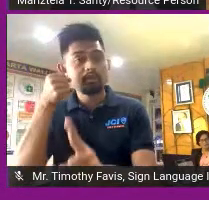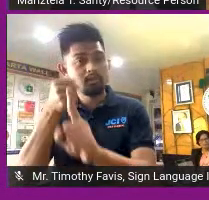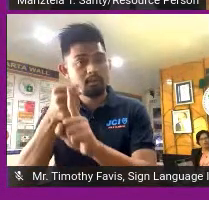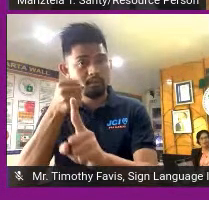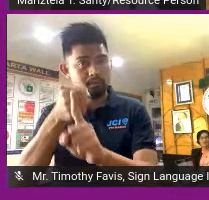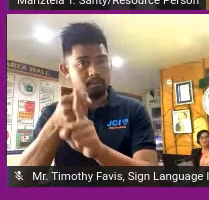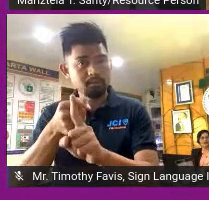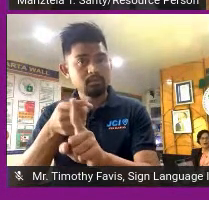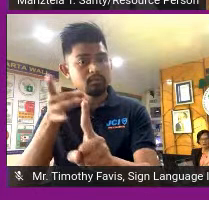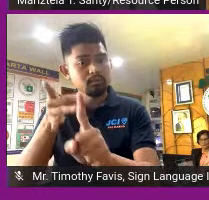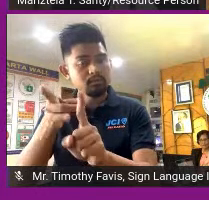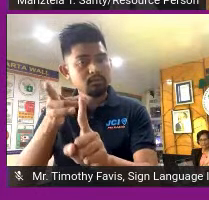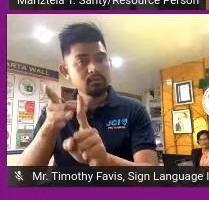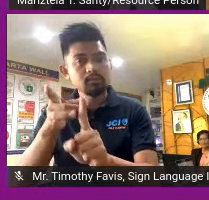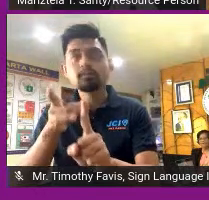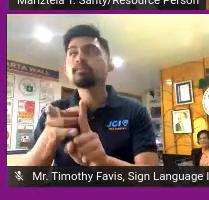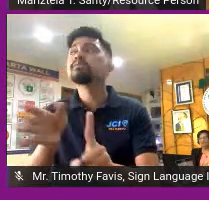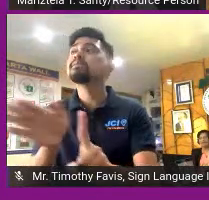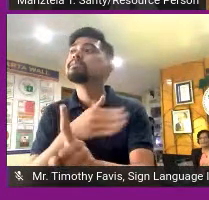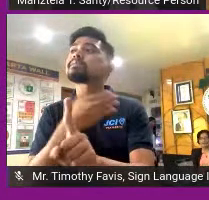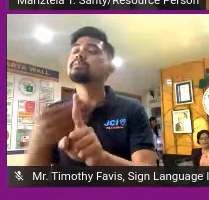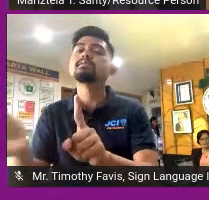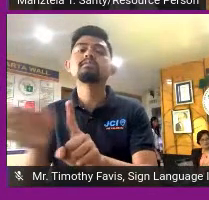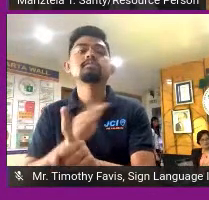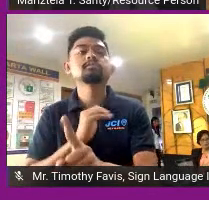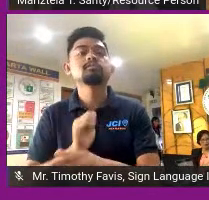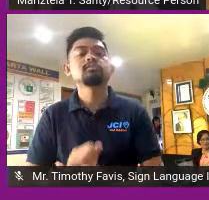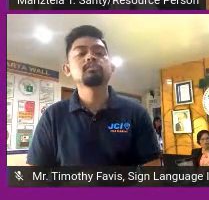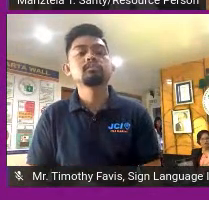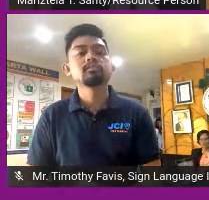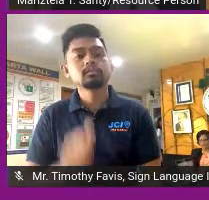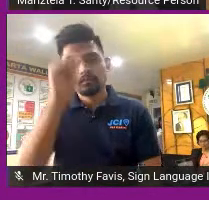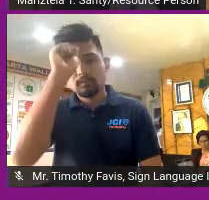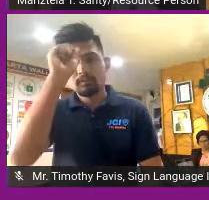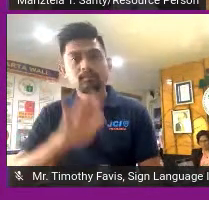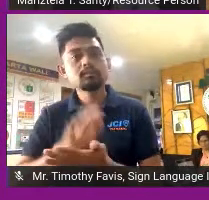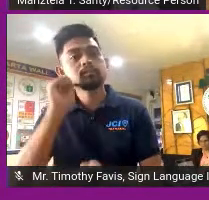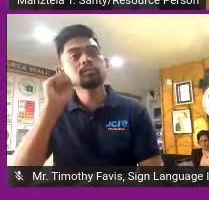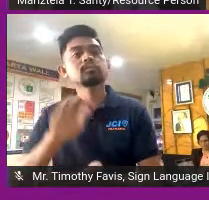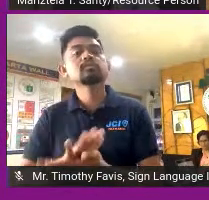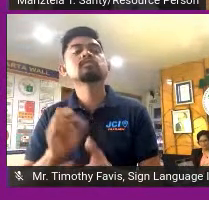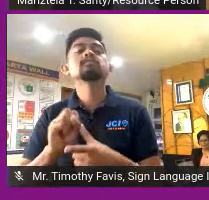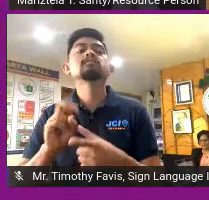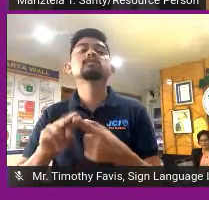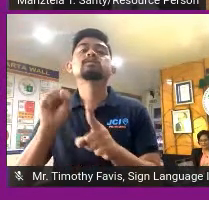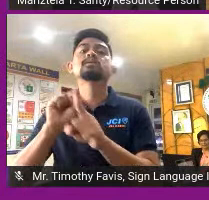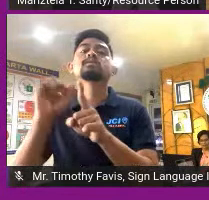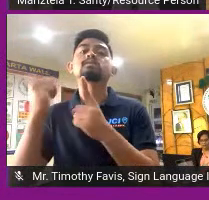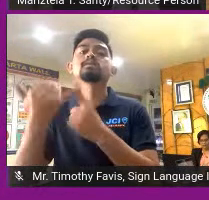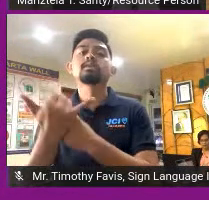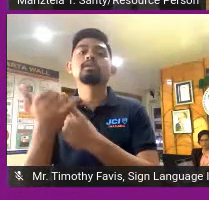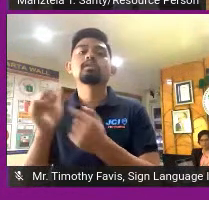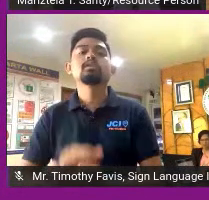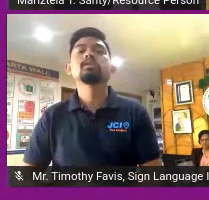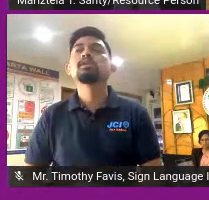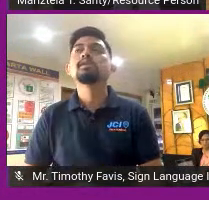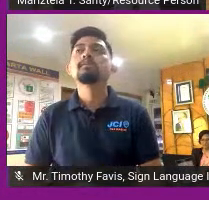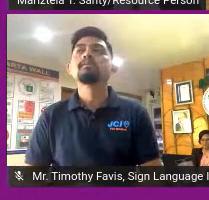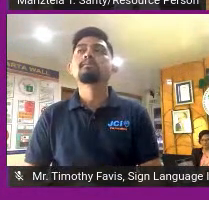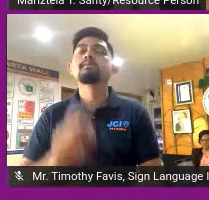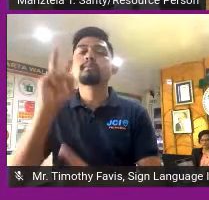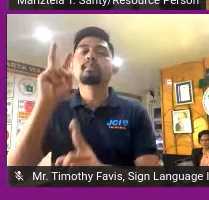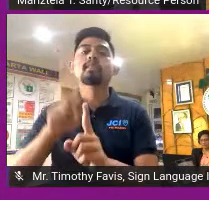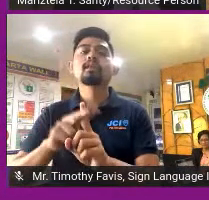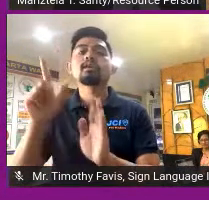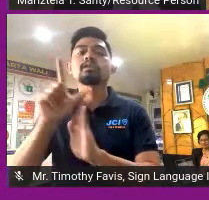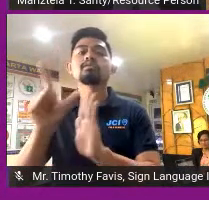pang-bubuli or pang-aapi ng kanilang asawa or sa society. So implement government